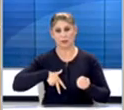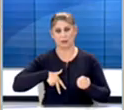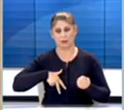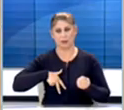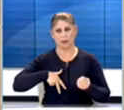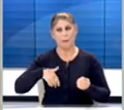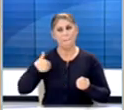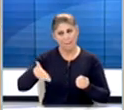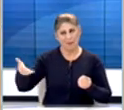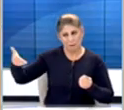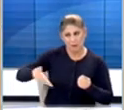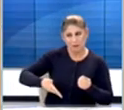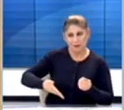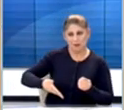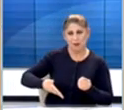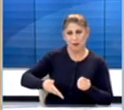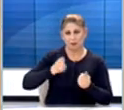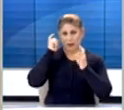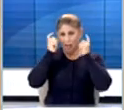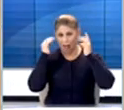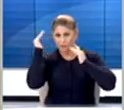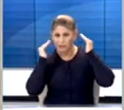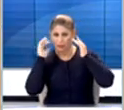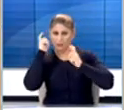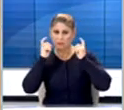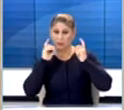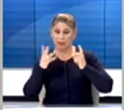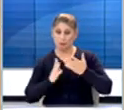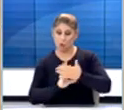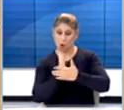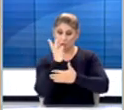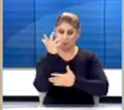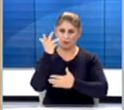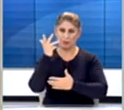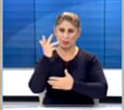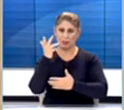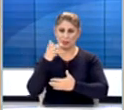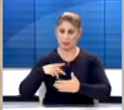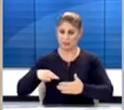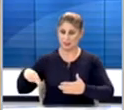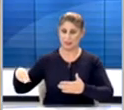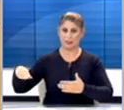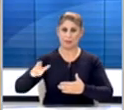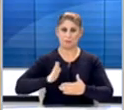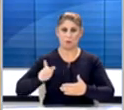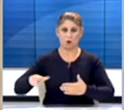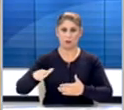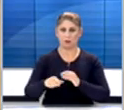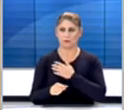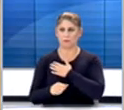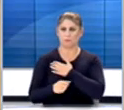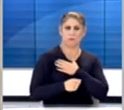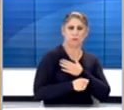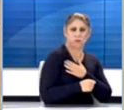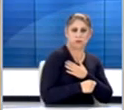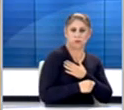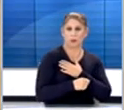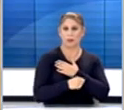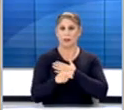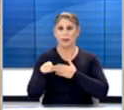όμως ή μην απορείτε γιατί οι προοδευτικοί συμπολίτες μας σας γυρίζουν την πλάτη. Διότι αυτό είναι το δίλημα το οποίο θα κληθείτε